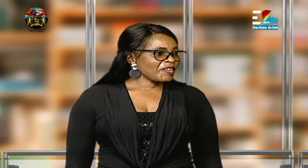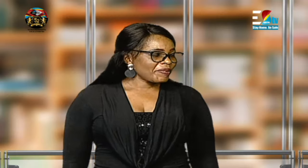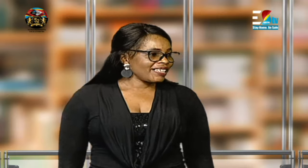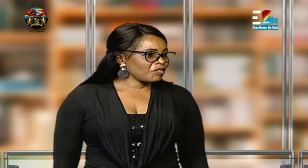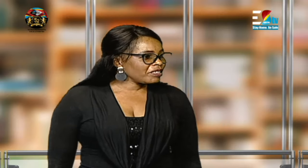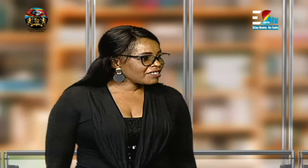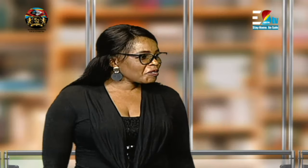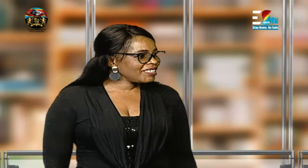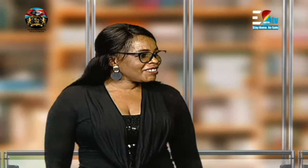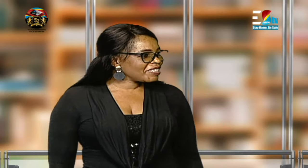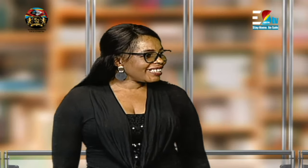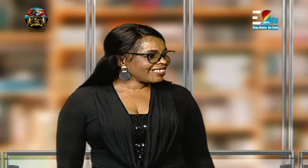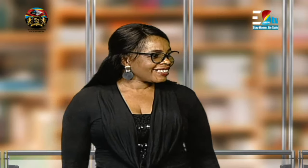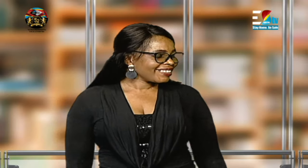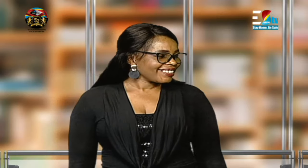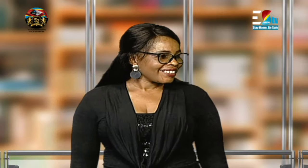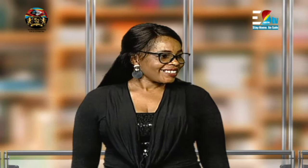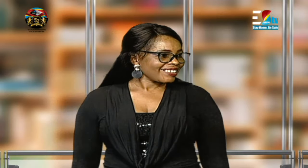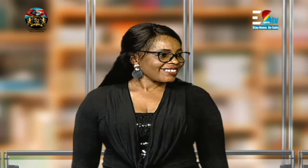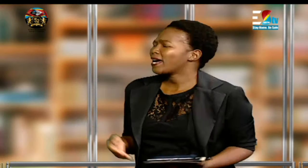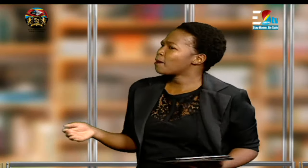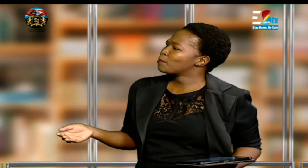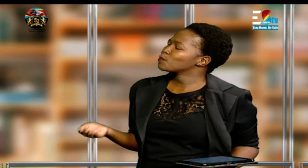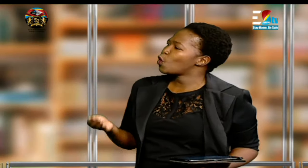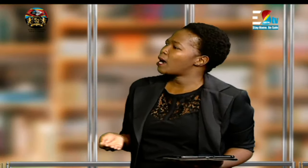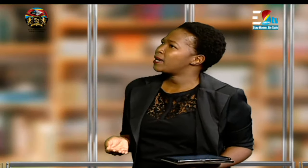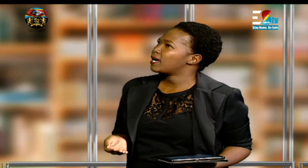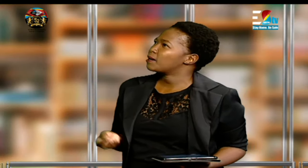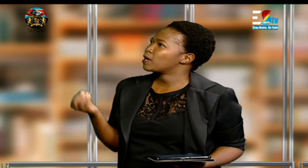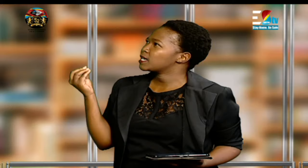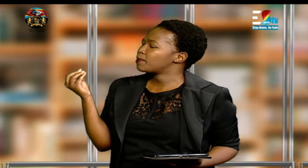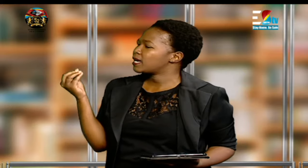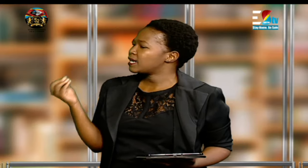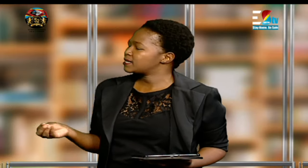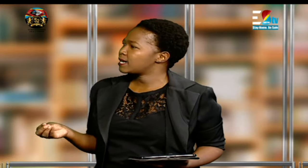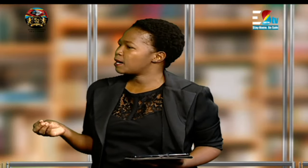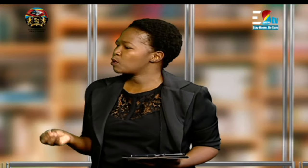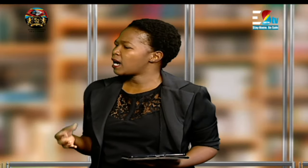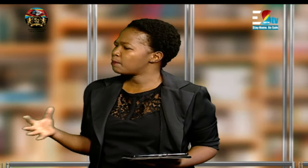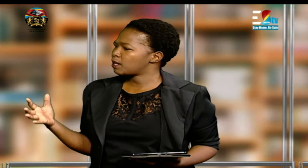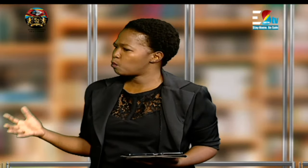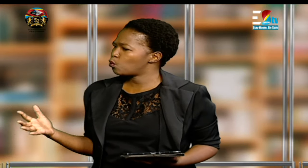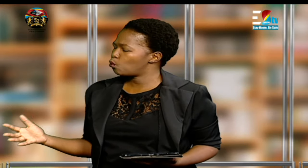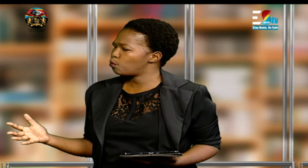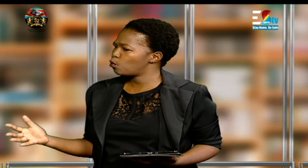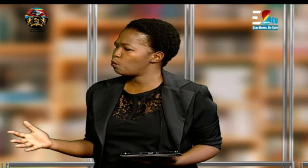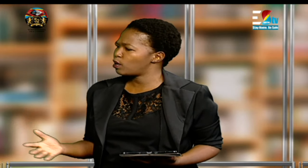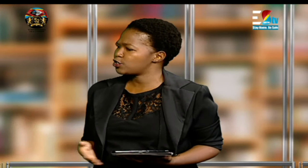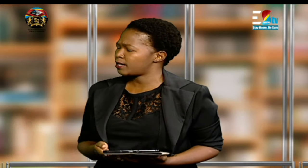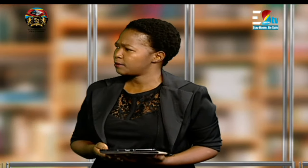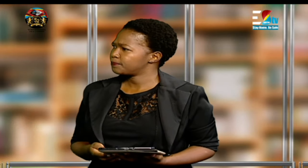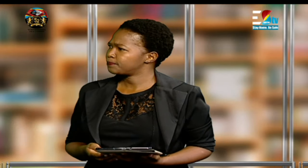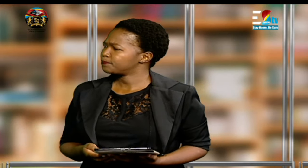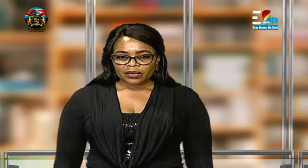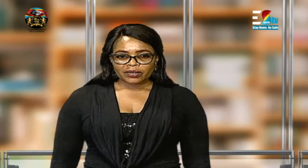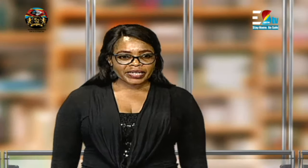sethu? Ngiyaphila kakhulu sisi, unjani wena? Ngiyaphila kakhulu. Ingabe bomcoka be lesson yanamuhla ngabe